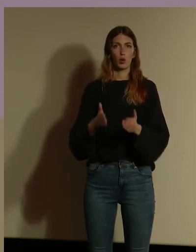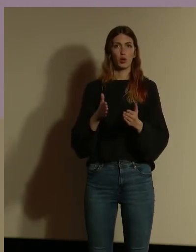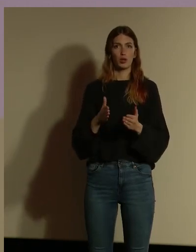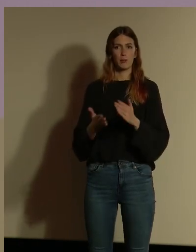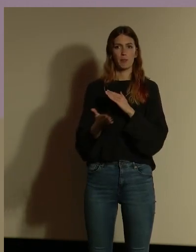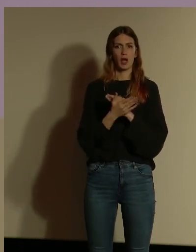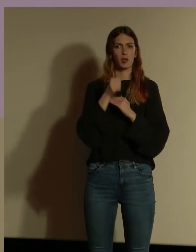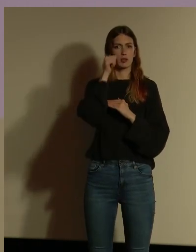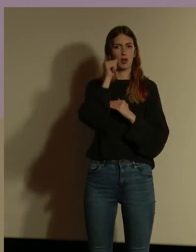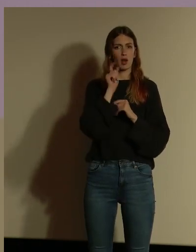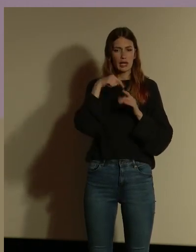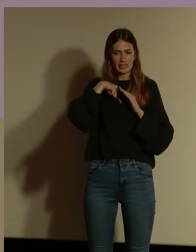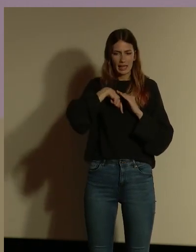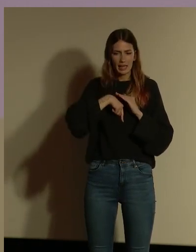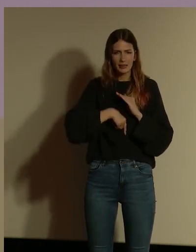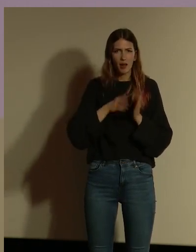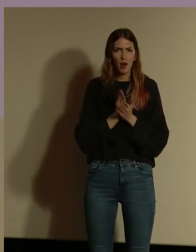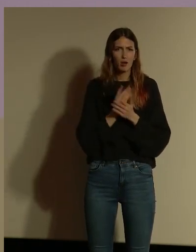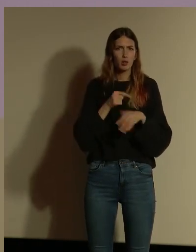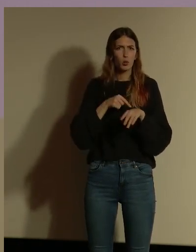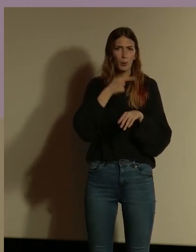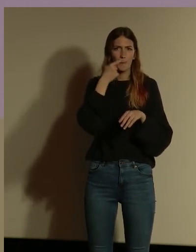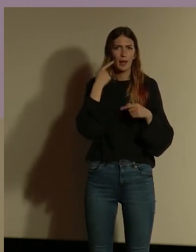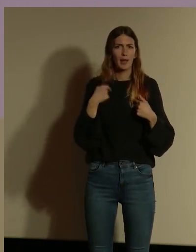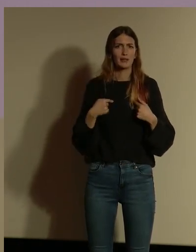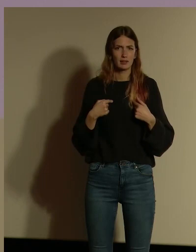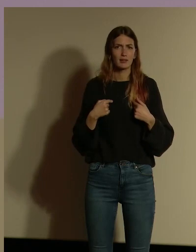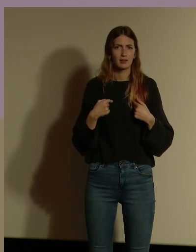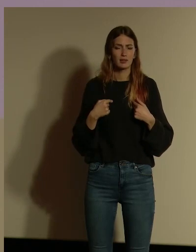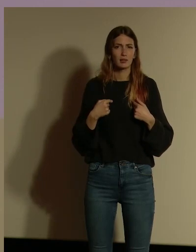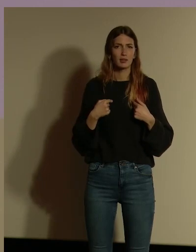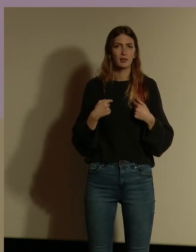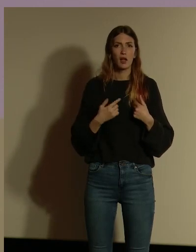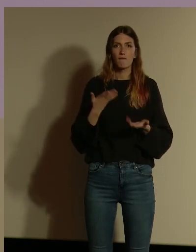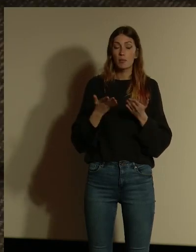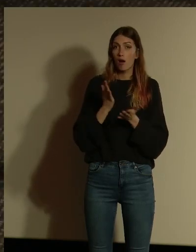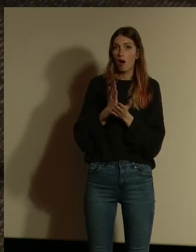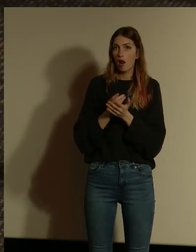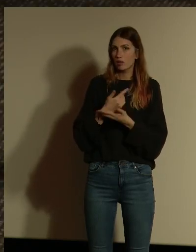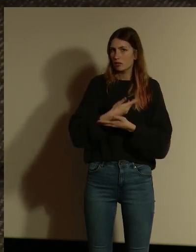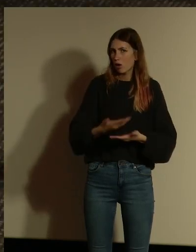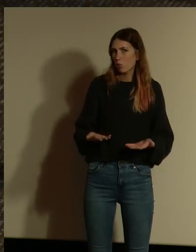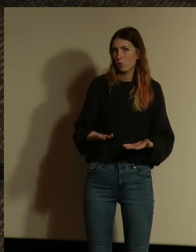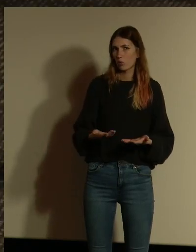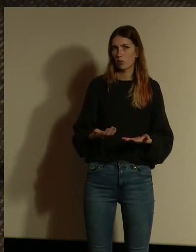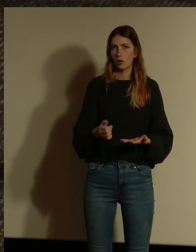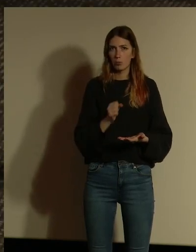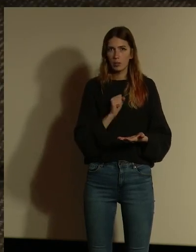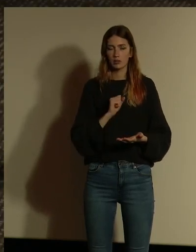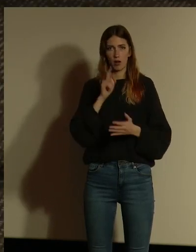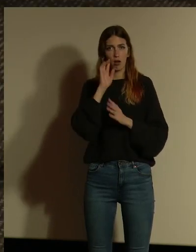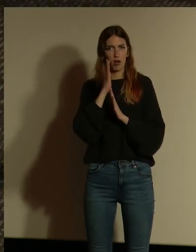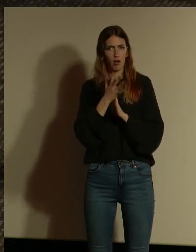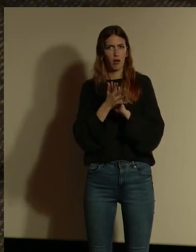naine, aga ma sisimas olen alati tunnud ennast mehena. Võib-olla ma ei ole alati sellest aru saanud, sest sellest aru saamine võtab